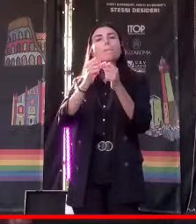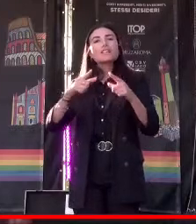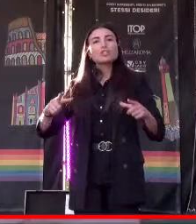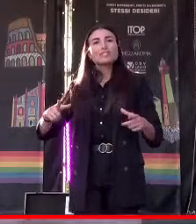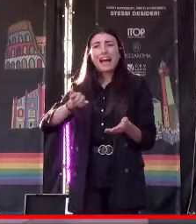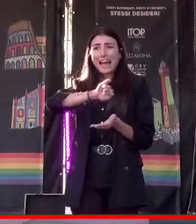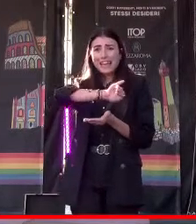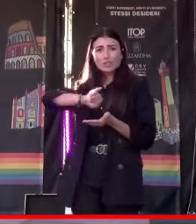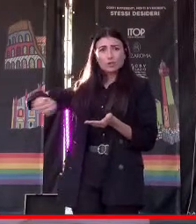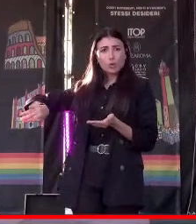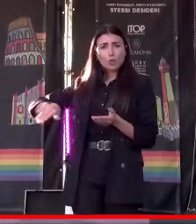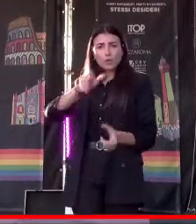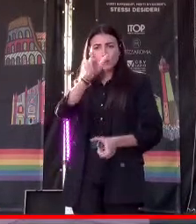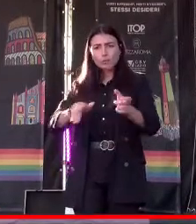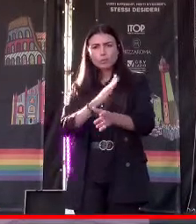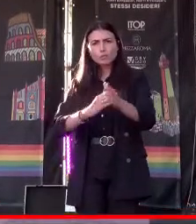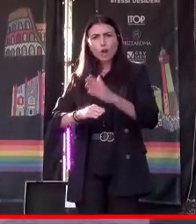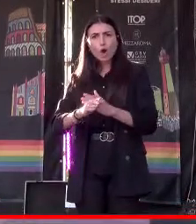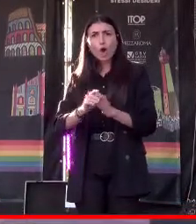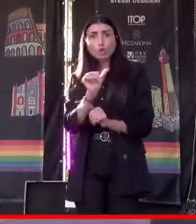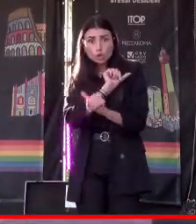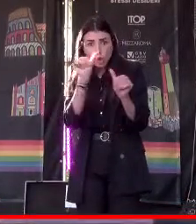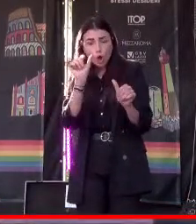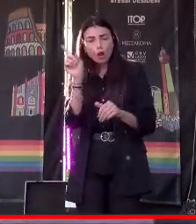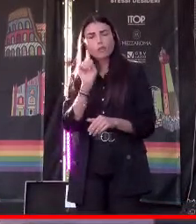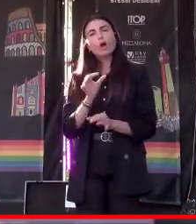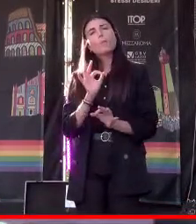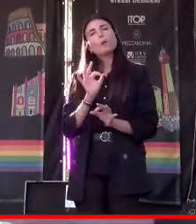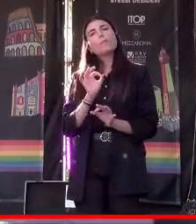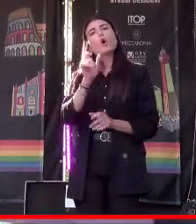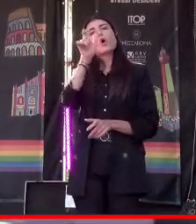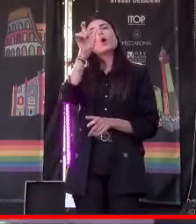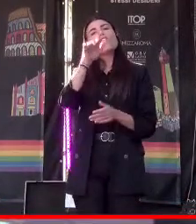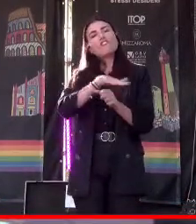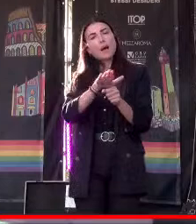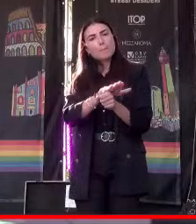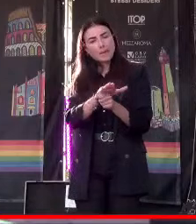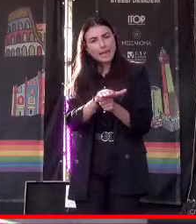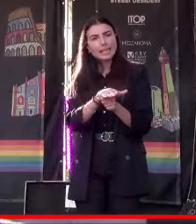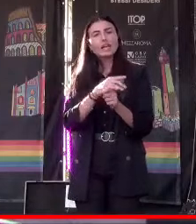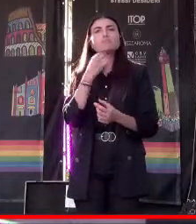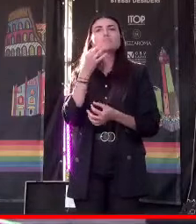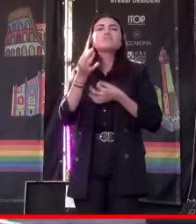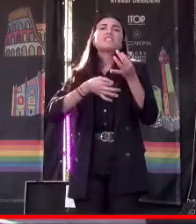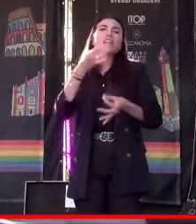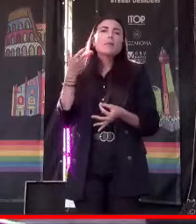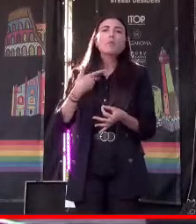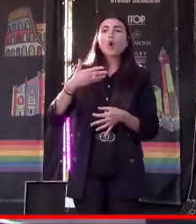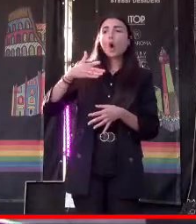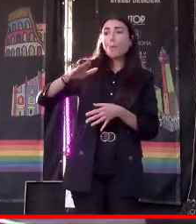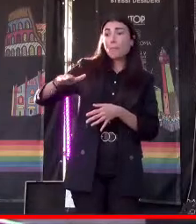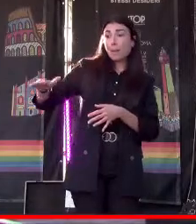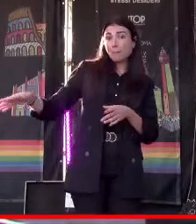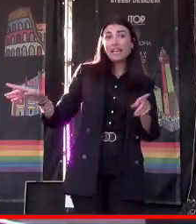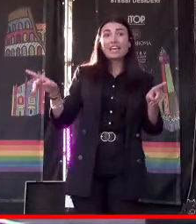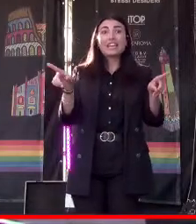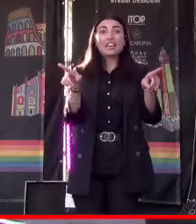persona con disabilità, ma tutto il suo nucleo familiare, nel caso dei bambini anche i coetanei, i loro fratelli. Quindi